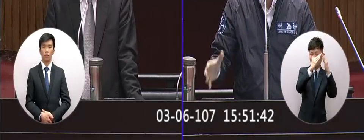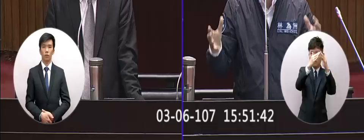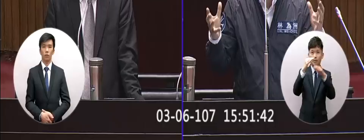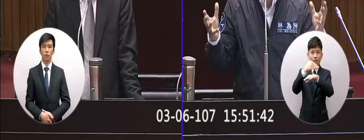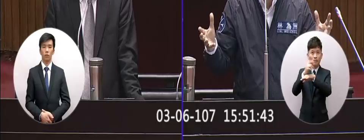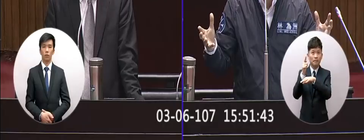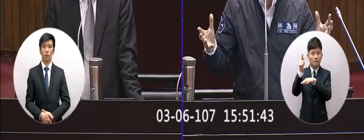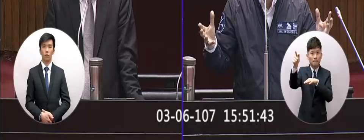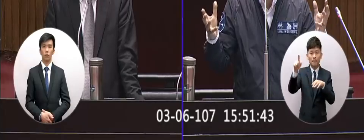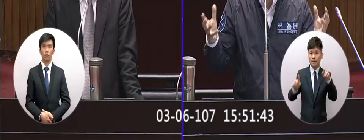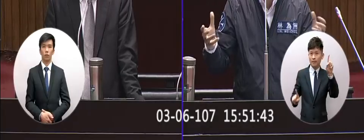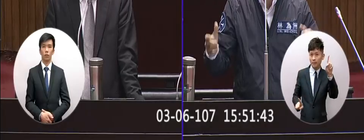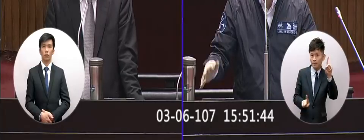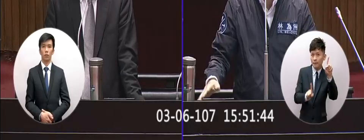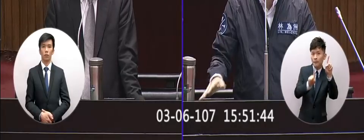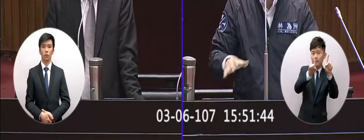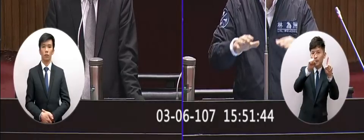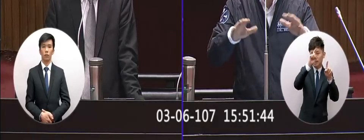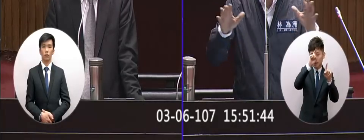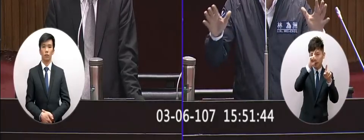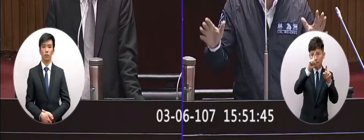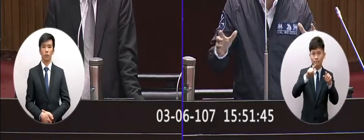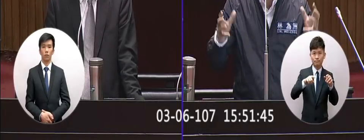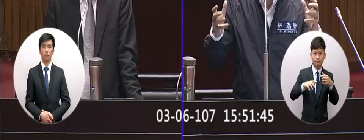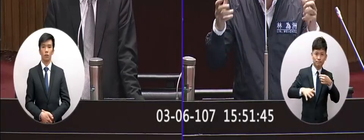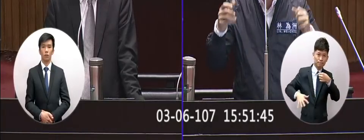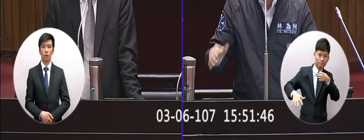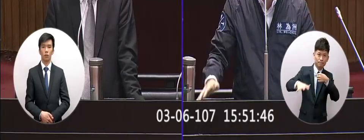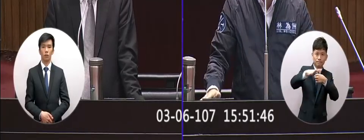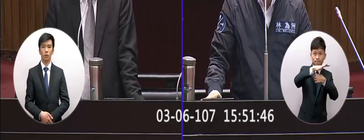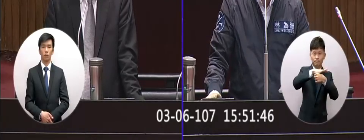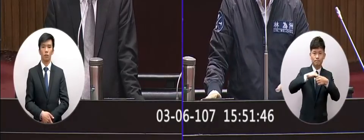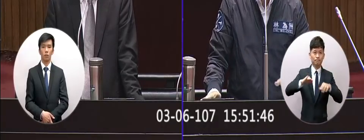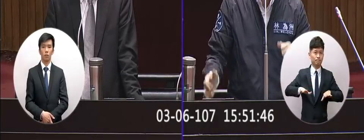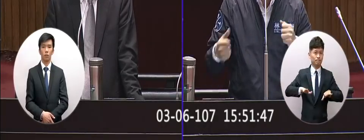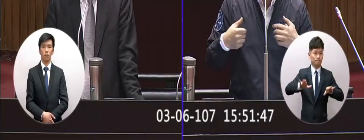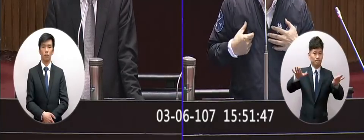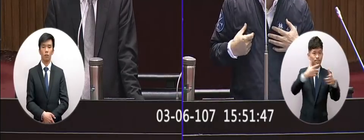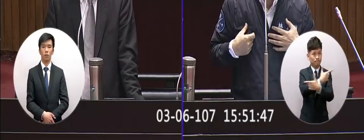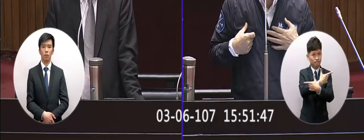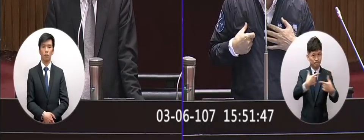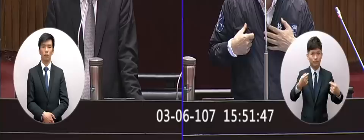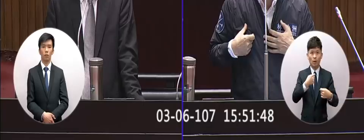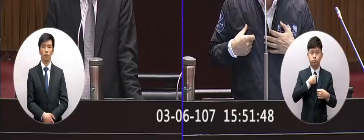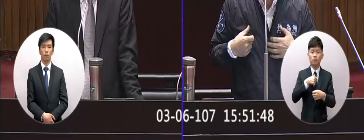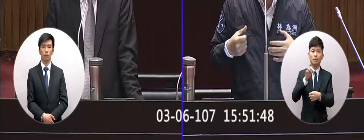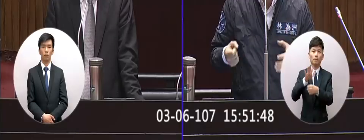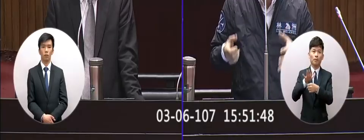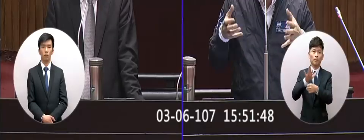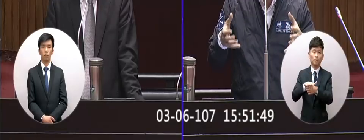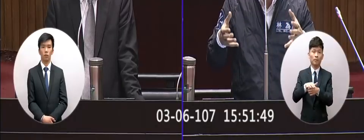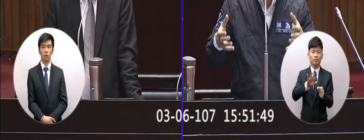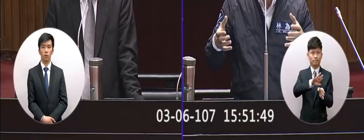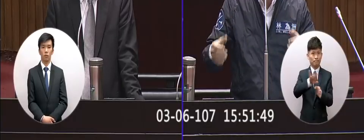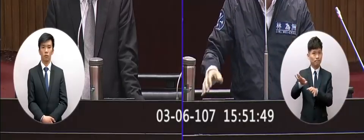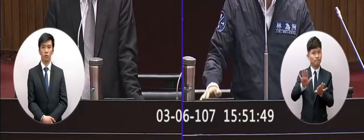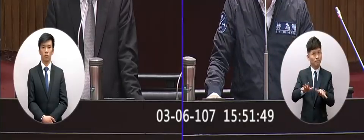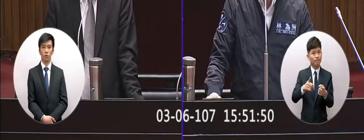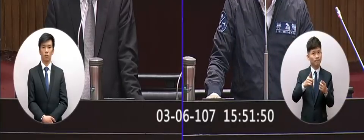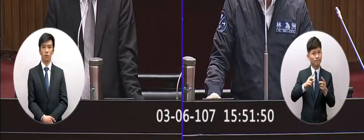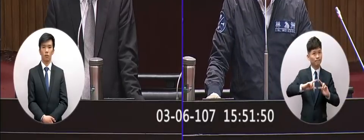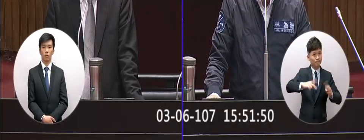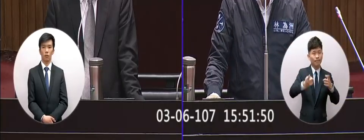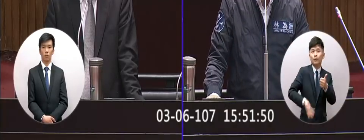哦，让发展可以均衡，哈、哦，全国的发展可以均衡。但是我觉得我们现在更需要什么鼓励性